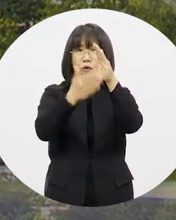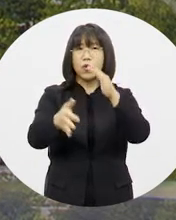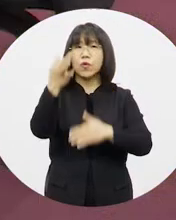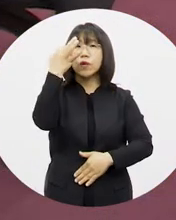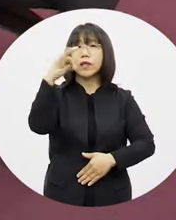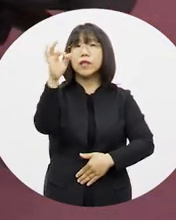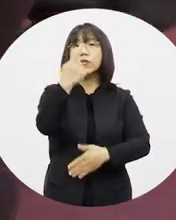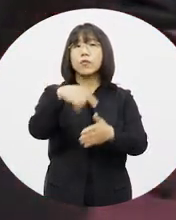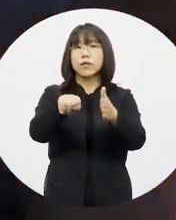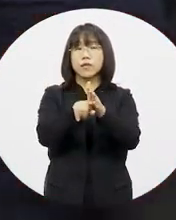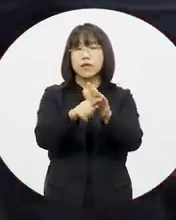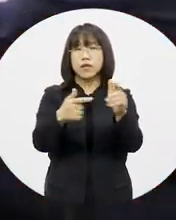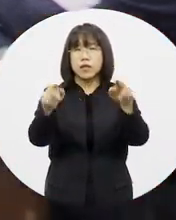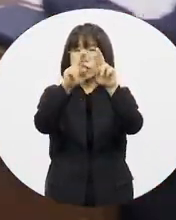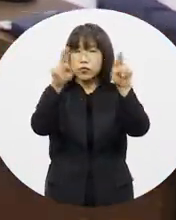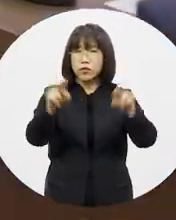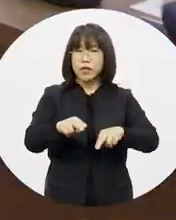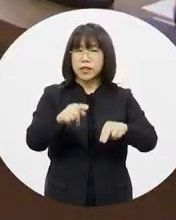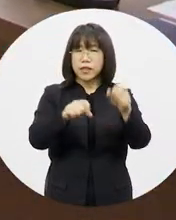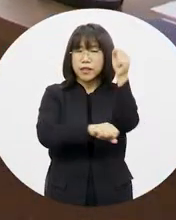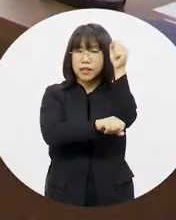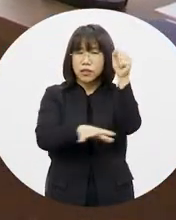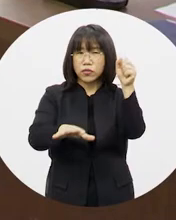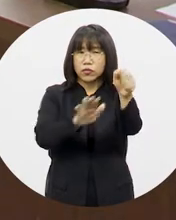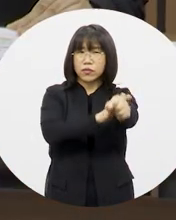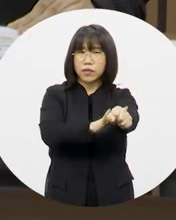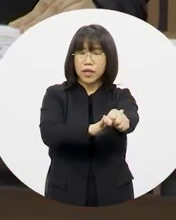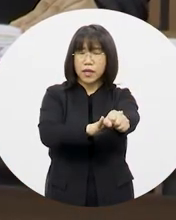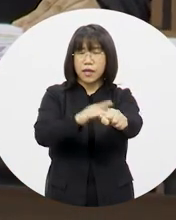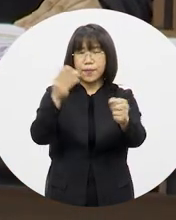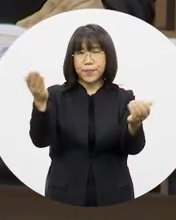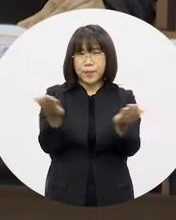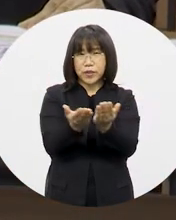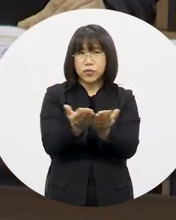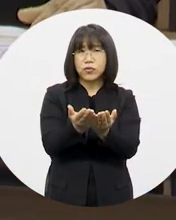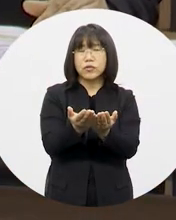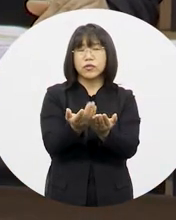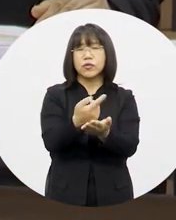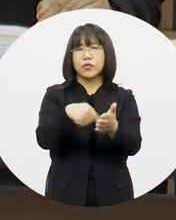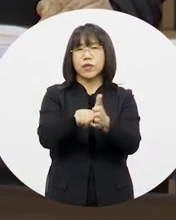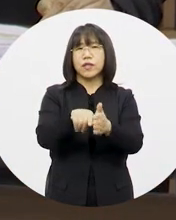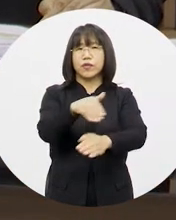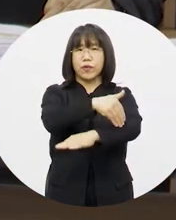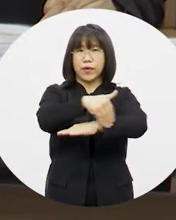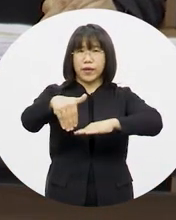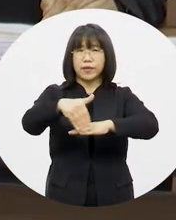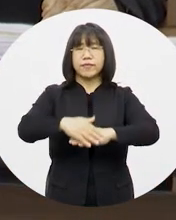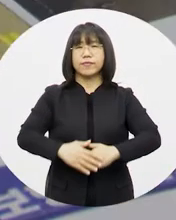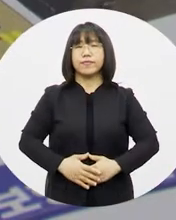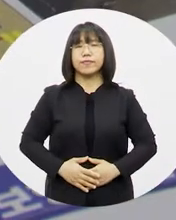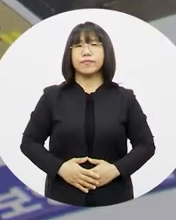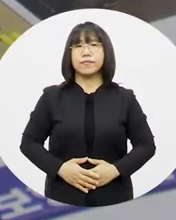위해 구정 각 분야에서 국제적 안전 기준에 부합하는 정책을 추진한다는 방침입니다.